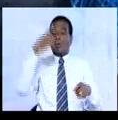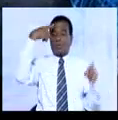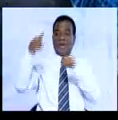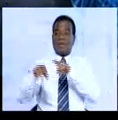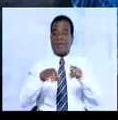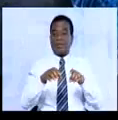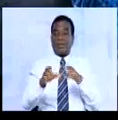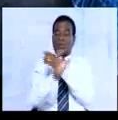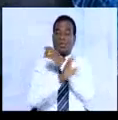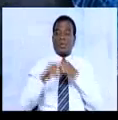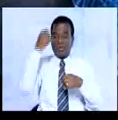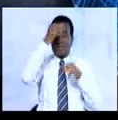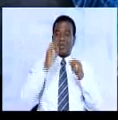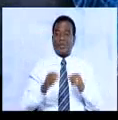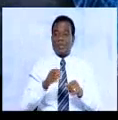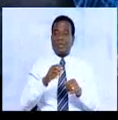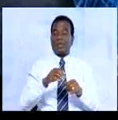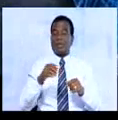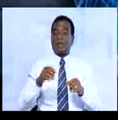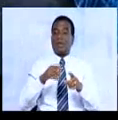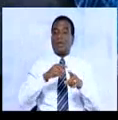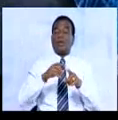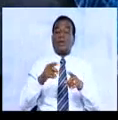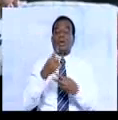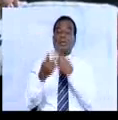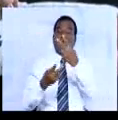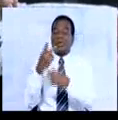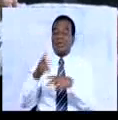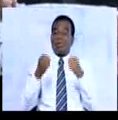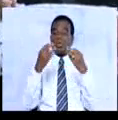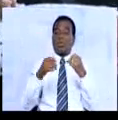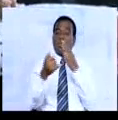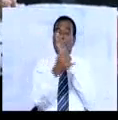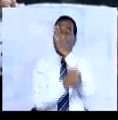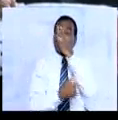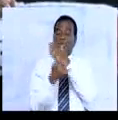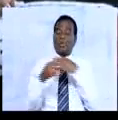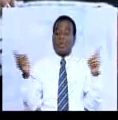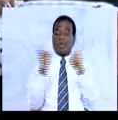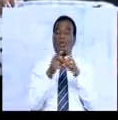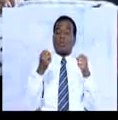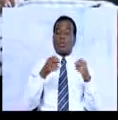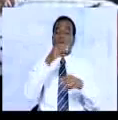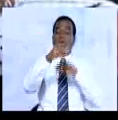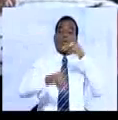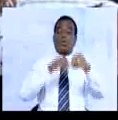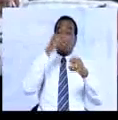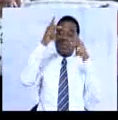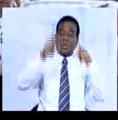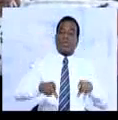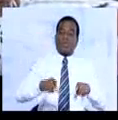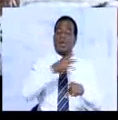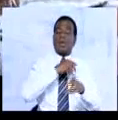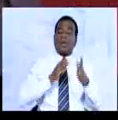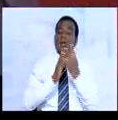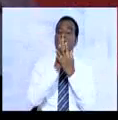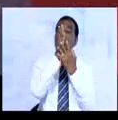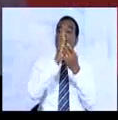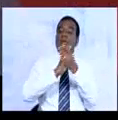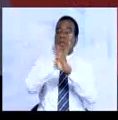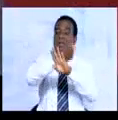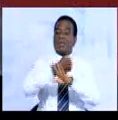Il avait parcouru quantité de pays, rencontré beaucoup de monde, et traverser